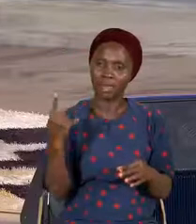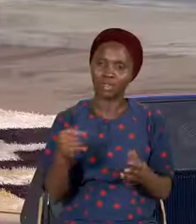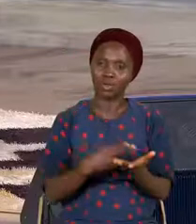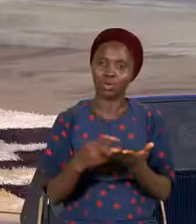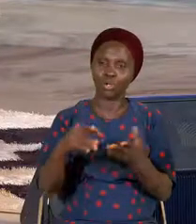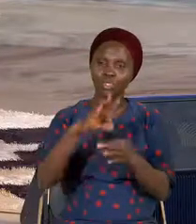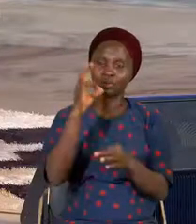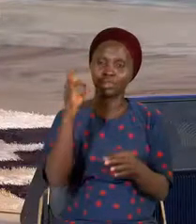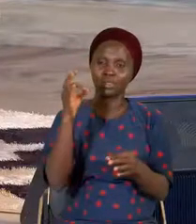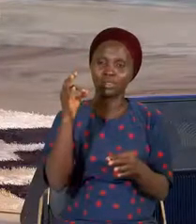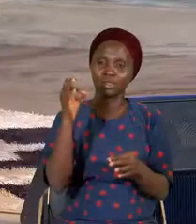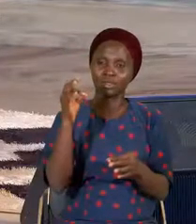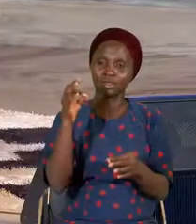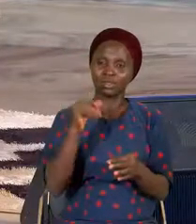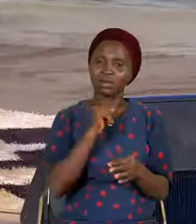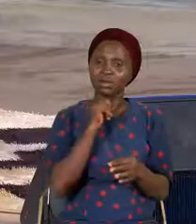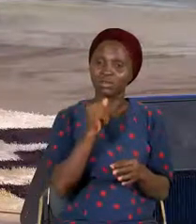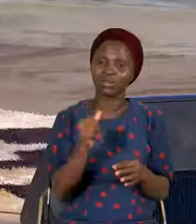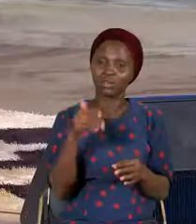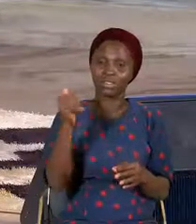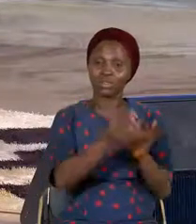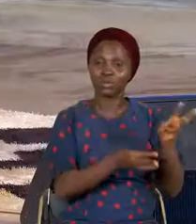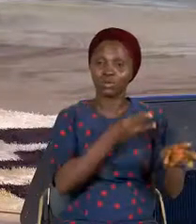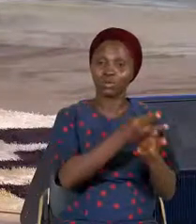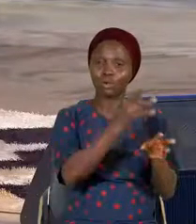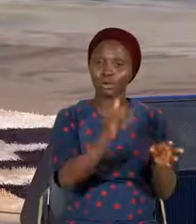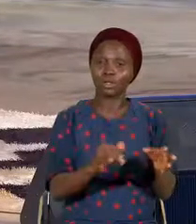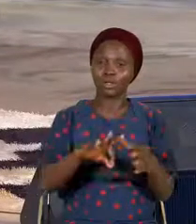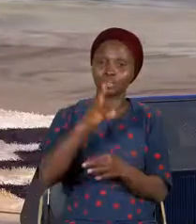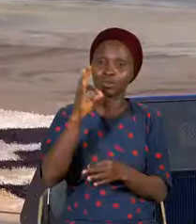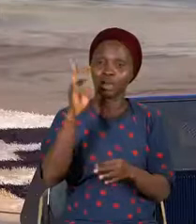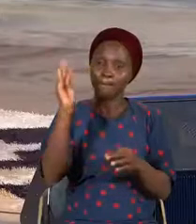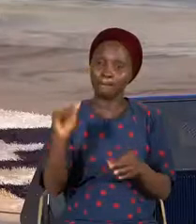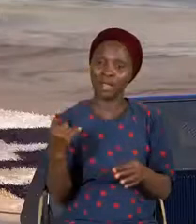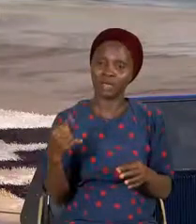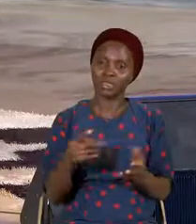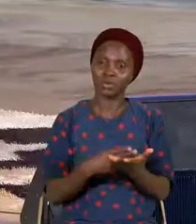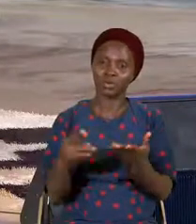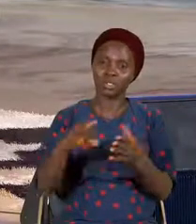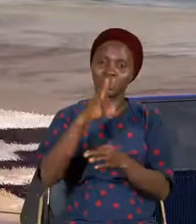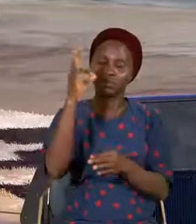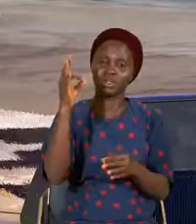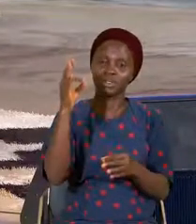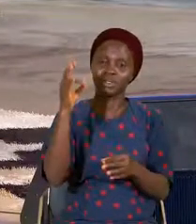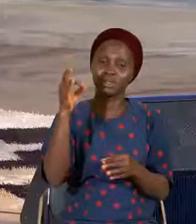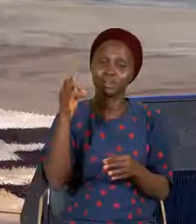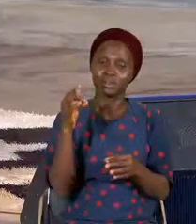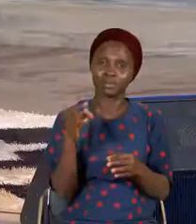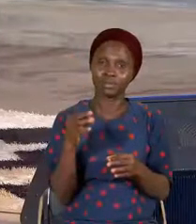le Saint-Esprit. Ce n'est pas un esprit mondain, mais par l'Esprit